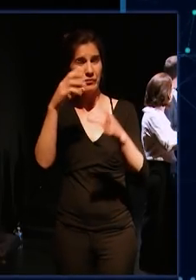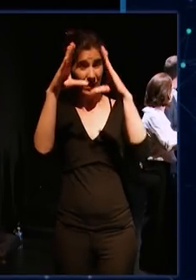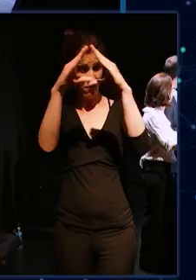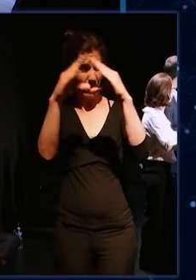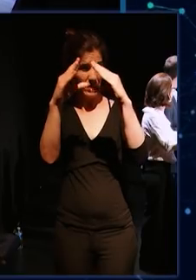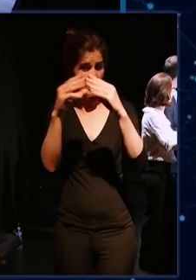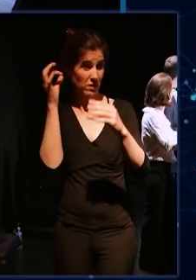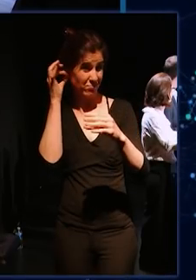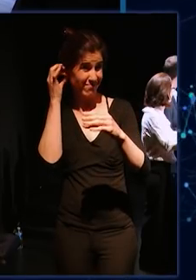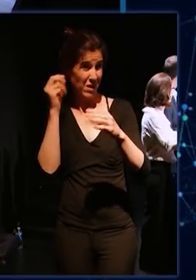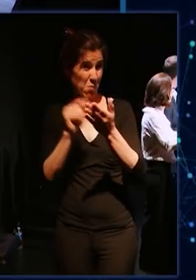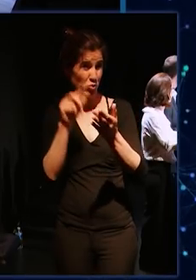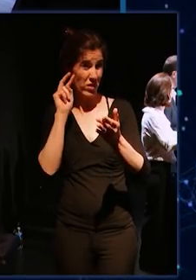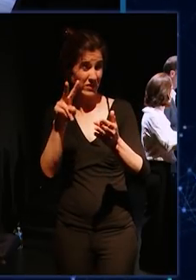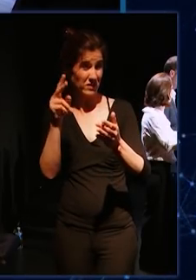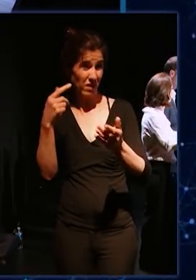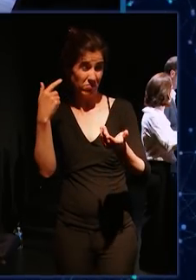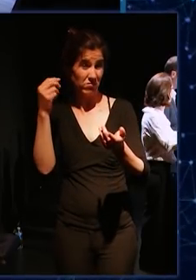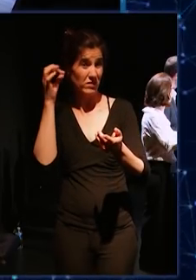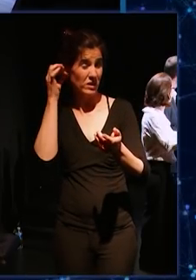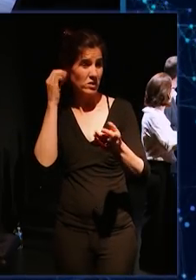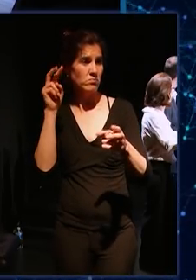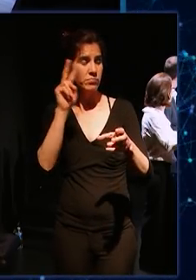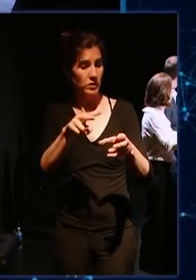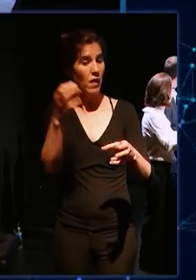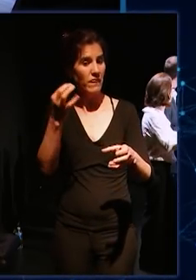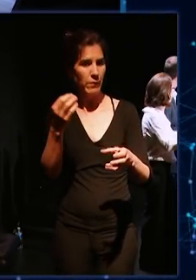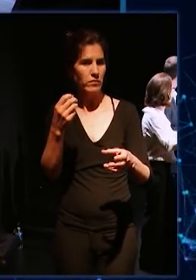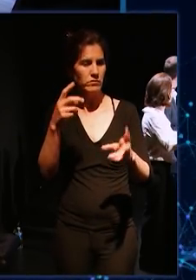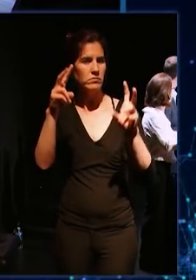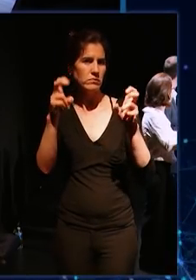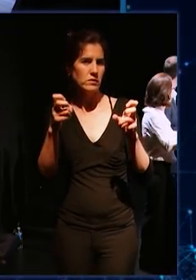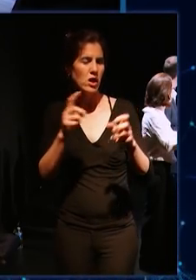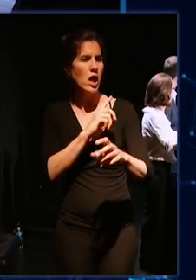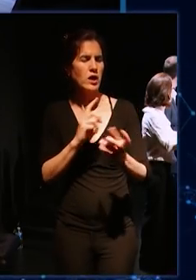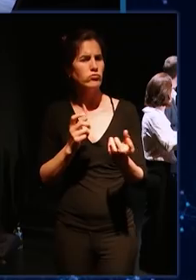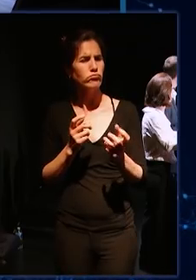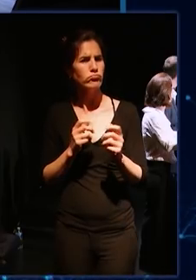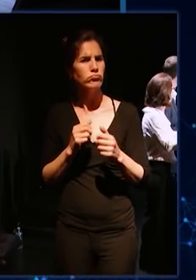en el món educatiu, també en el món de l'esport. És un repte, ho sabem, però no ens espanta.